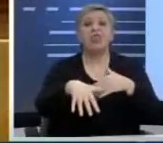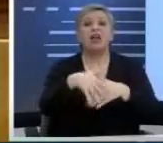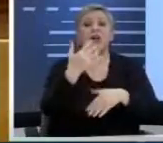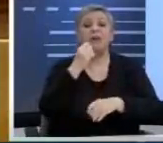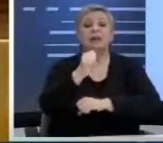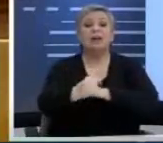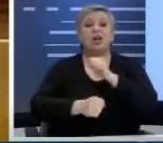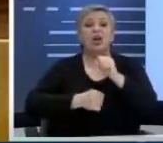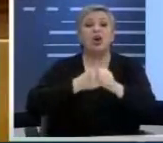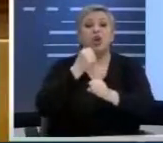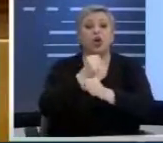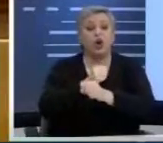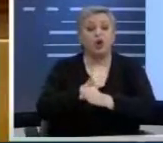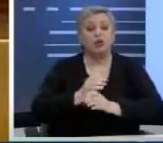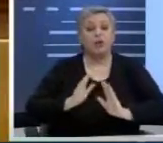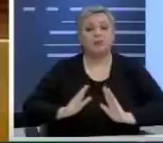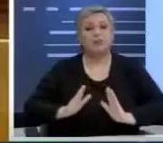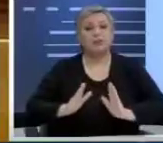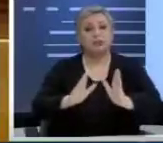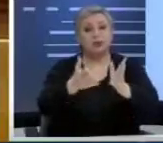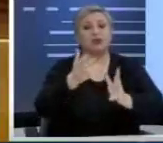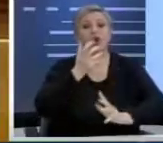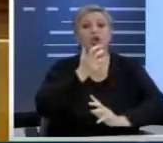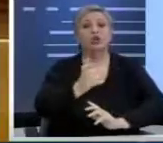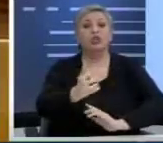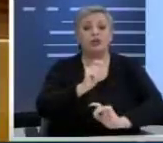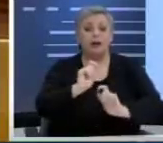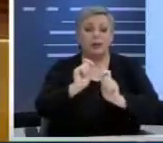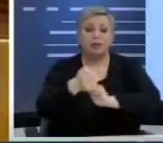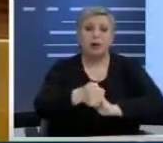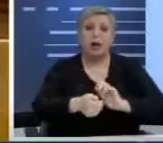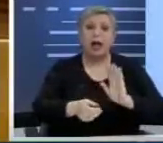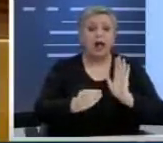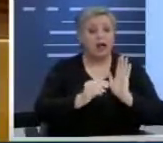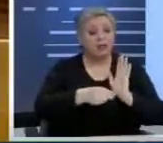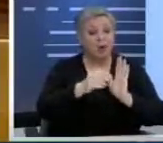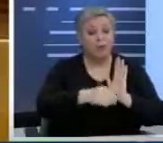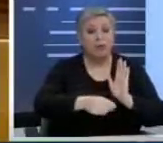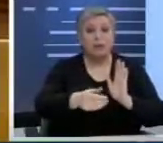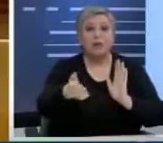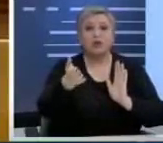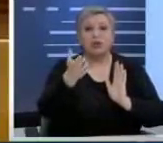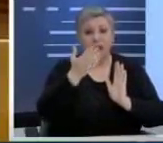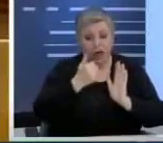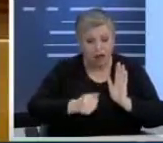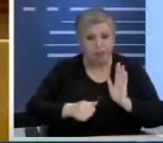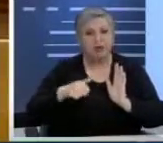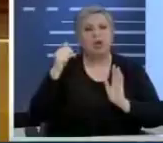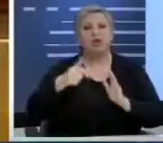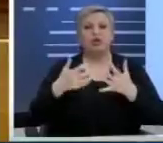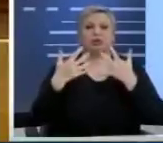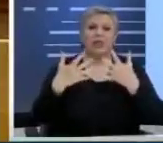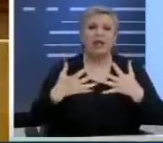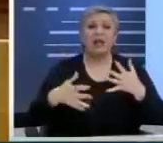να σοβαριστεί η χώρα και να κάνει τα σοβαρά πράγματα εκτός μνημονίου. 10 με 15 χρόνια. Για 2